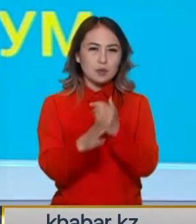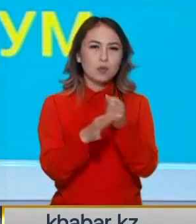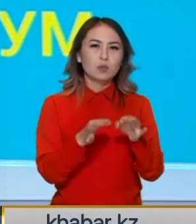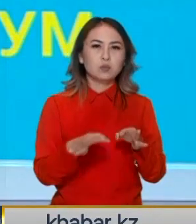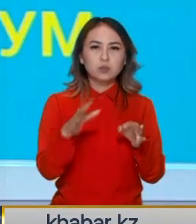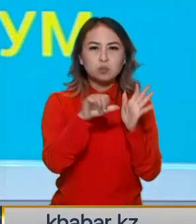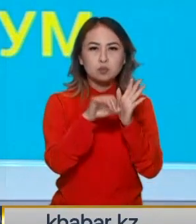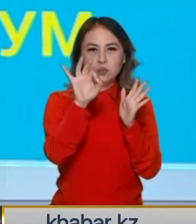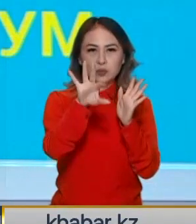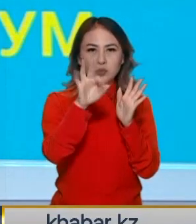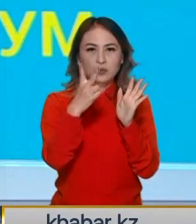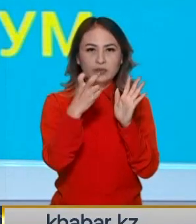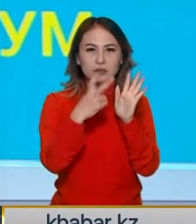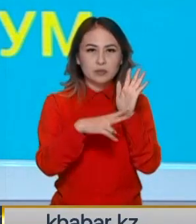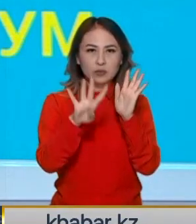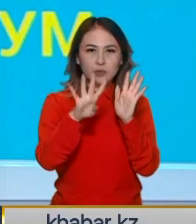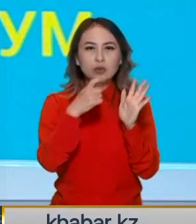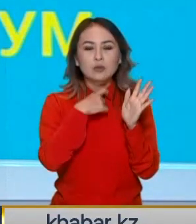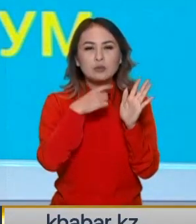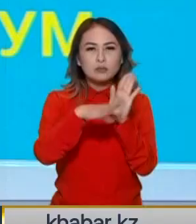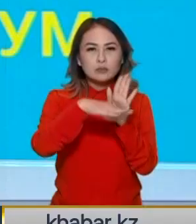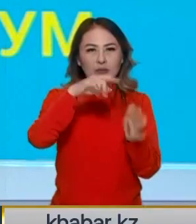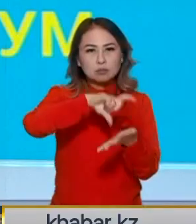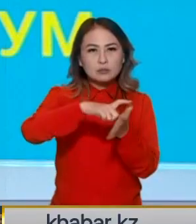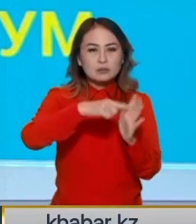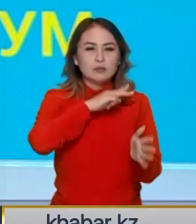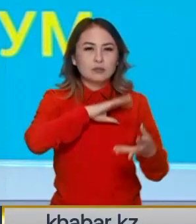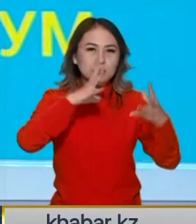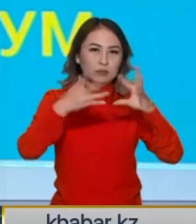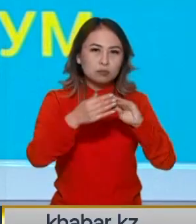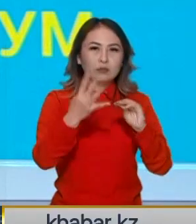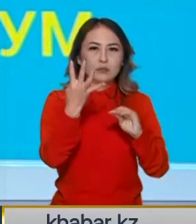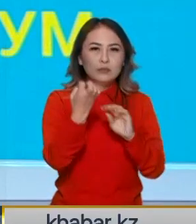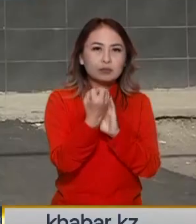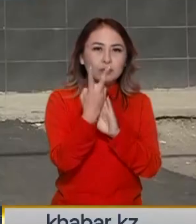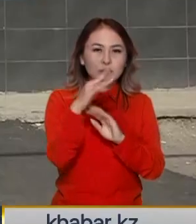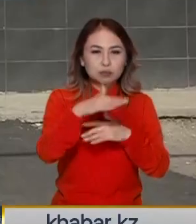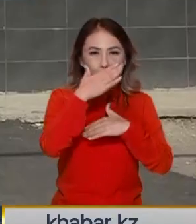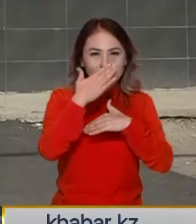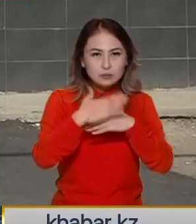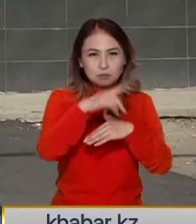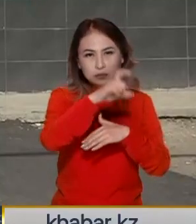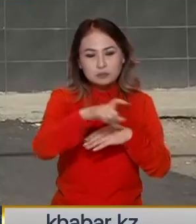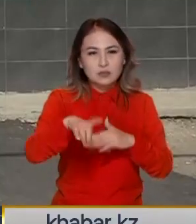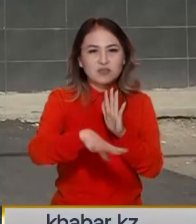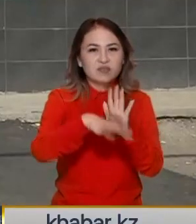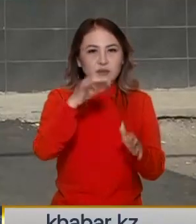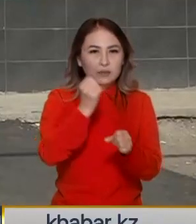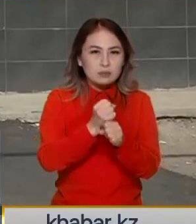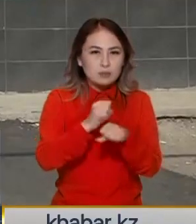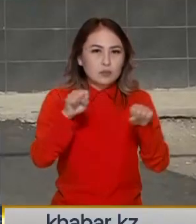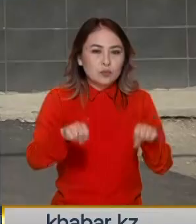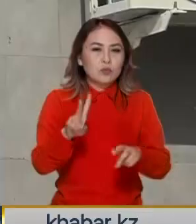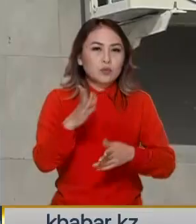Алатырау облысында 6 қазан күні 274 дауыс беру учаскесі жұмыс істейді. Жалпы облыста 412 мыңға жуық адам өз таңдауын жасауға